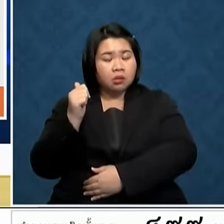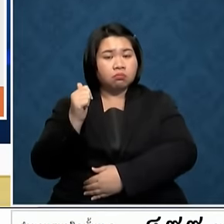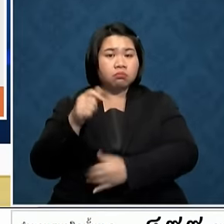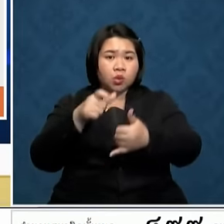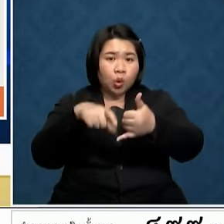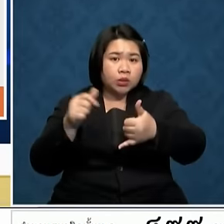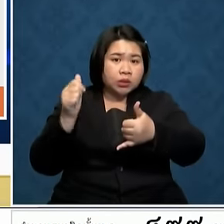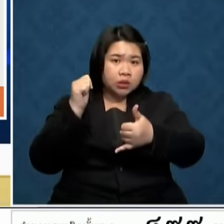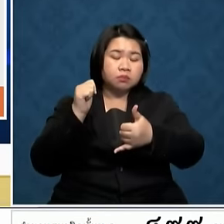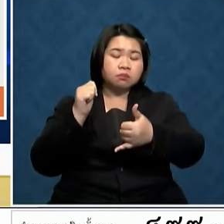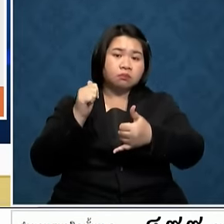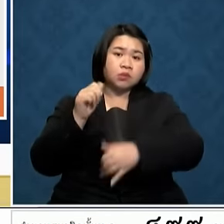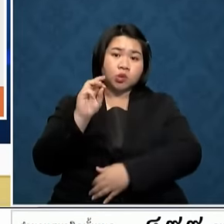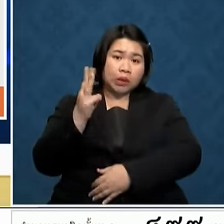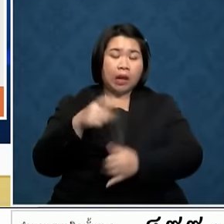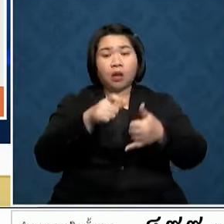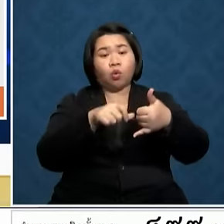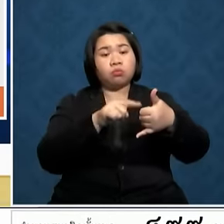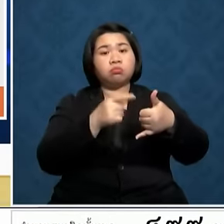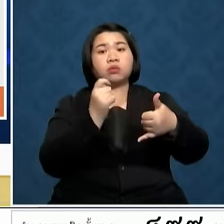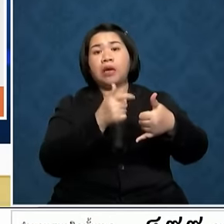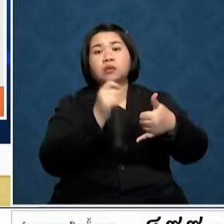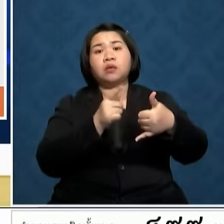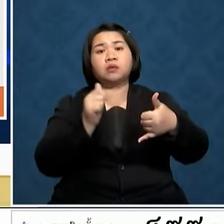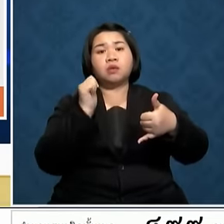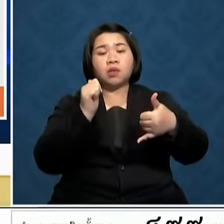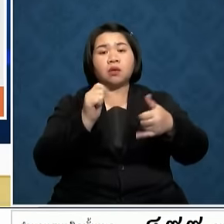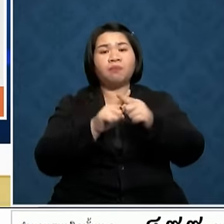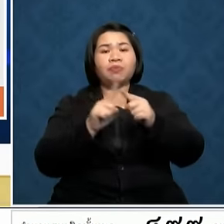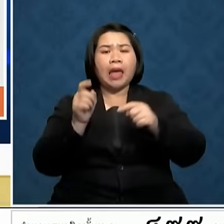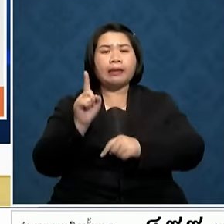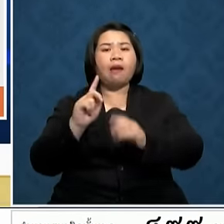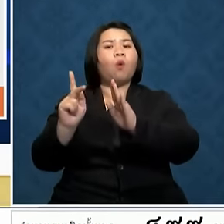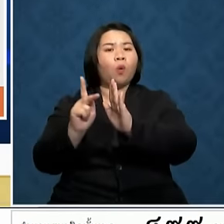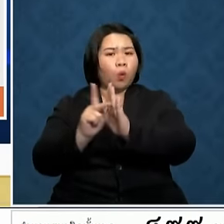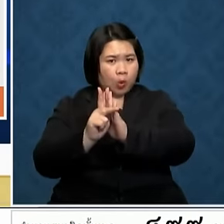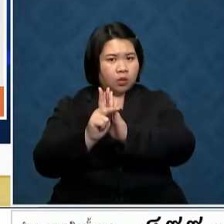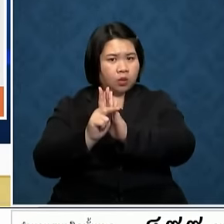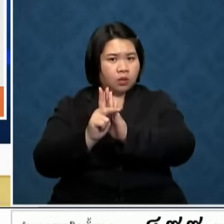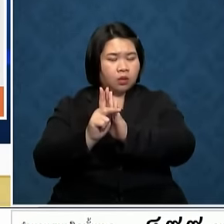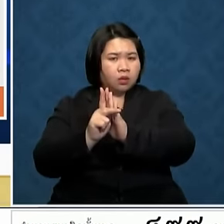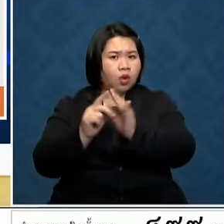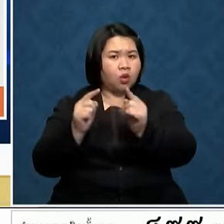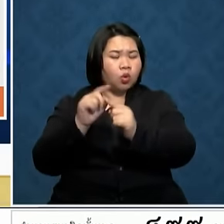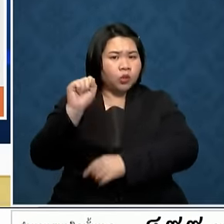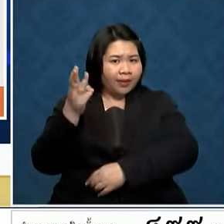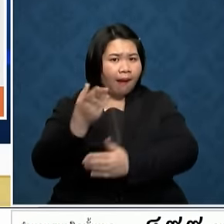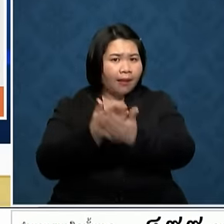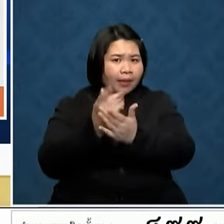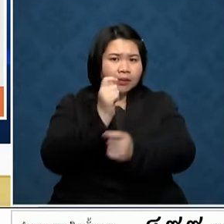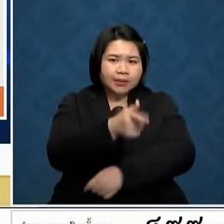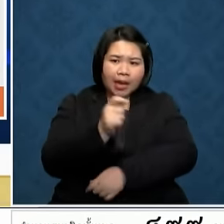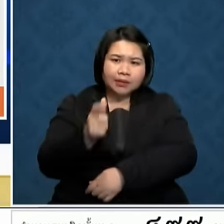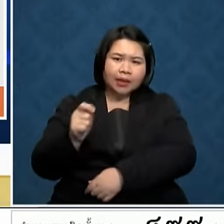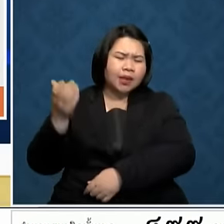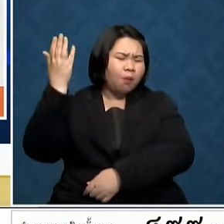องสวดีการที่แต่ละคนนั้ไดรบต่อหัวครับแต่เปเพีประเภท เงื่อนไขและก็ระดับหอวอัดกระขสวรดีการทเขาทำก